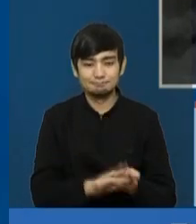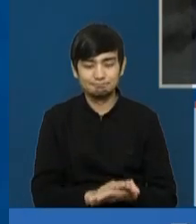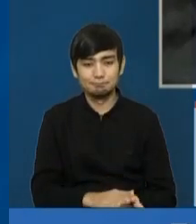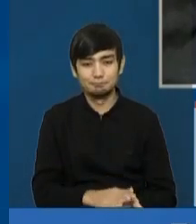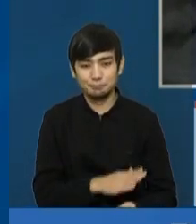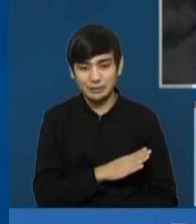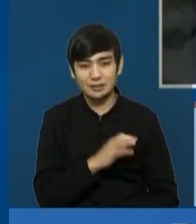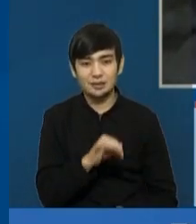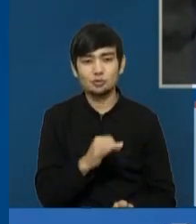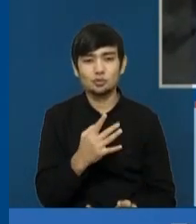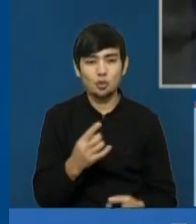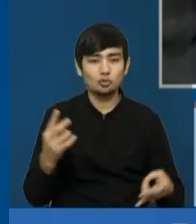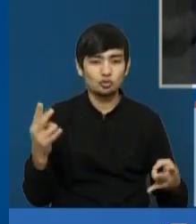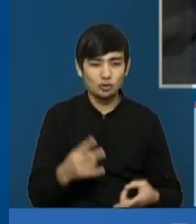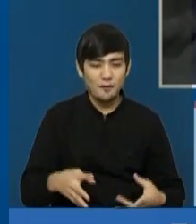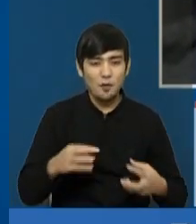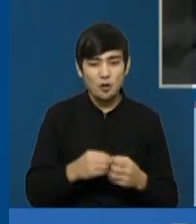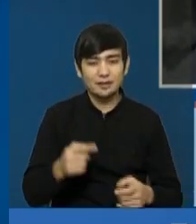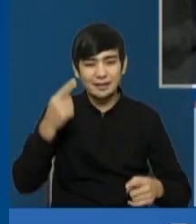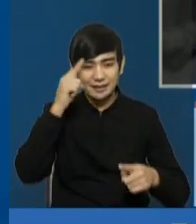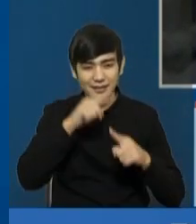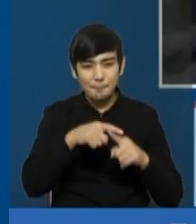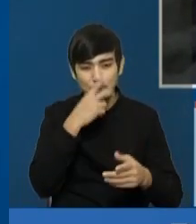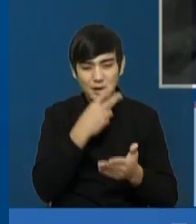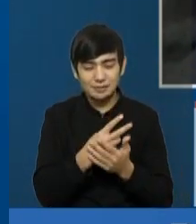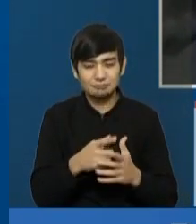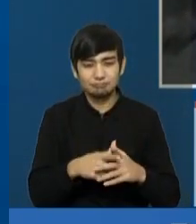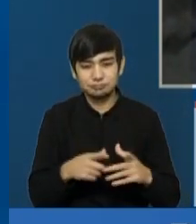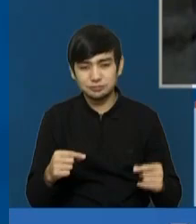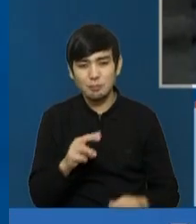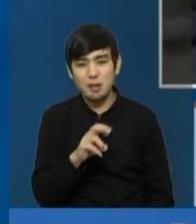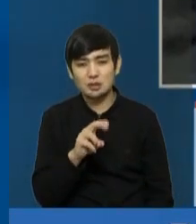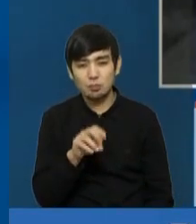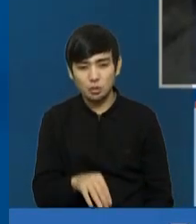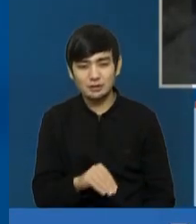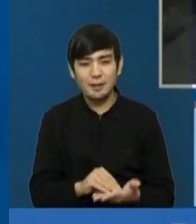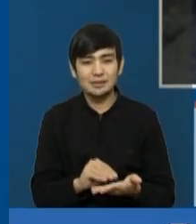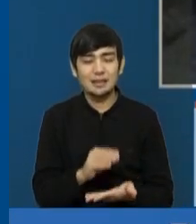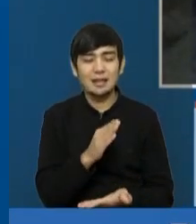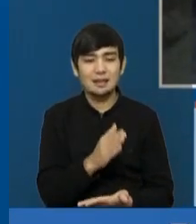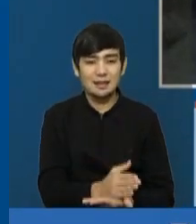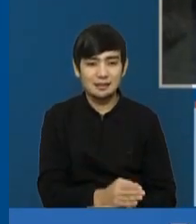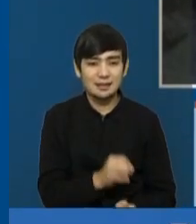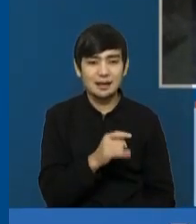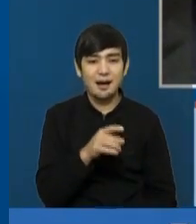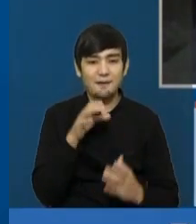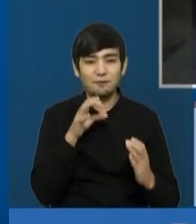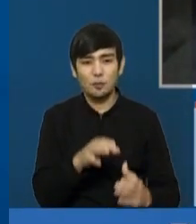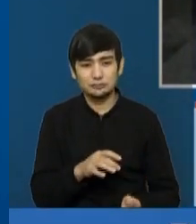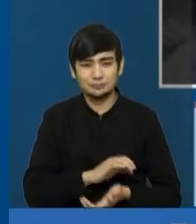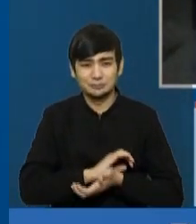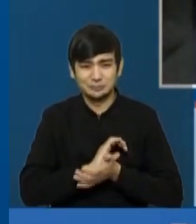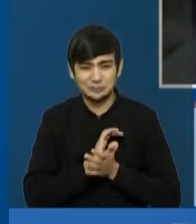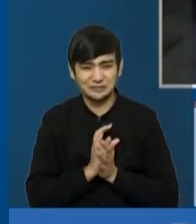болуы сол техникалық жаңағы паспортында жазылады. Ол автобустың ішіне лық